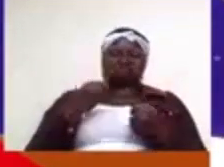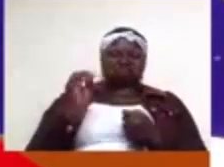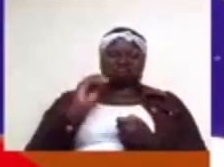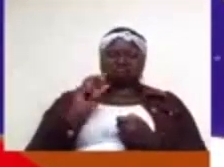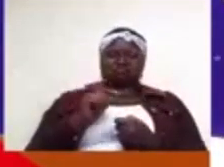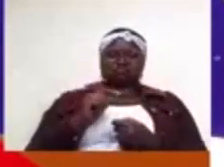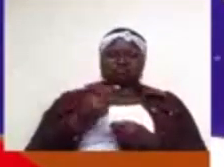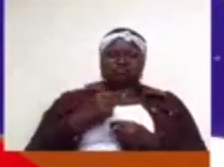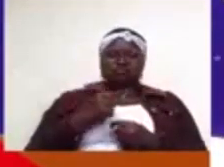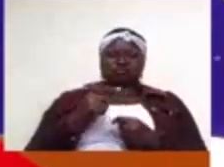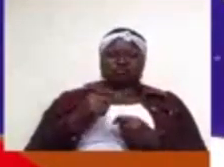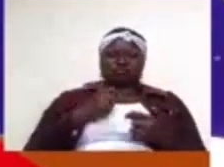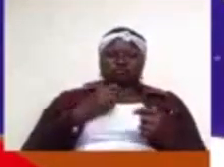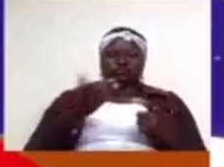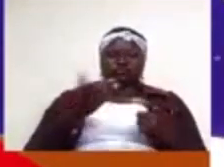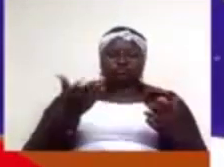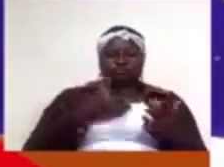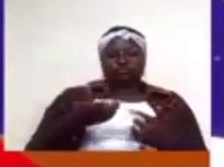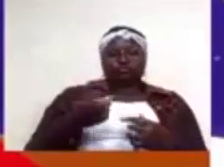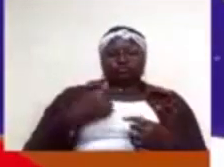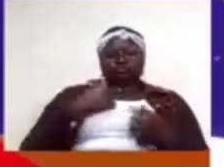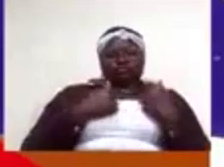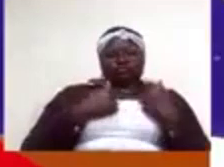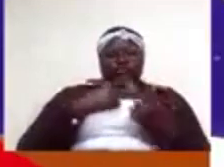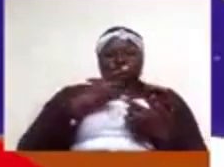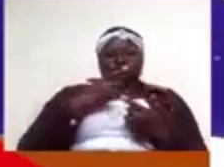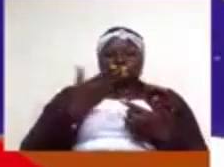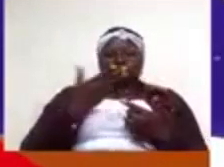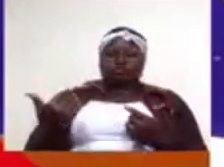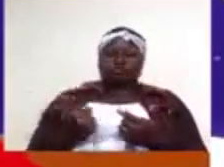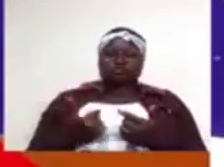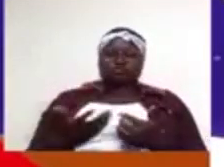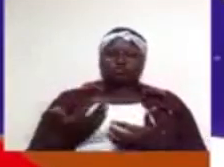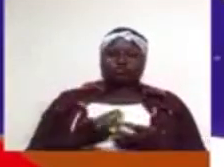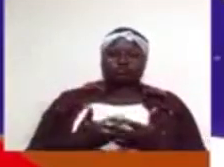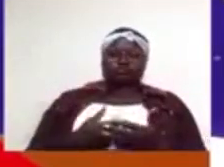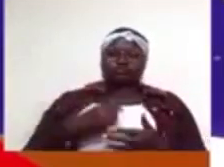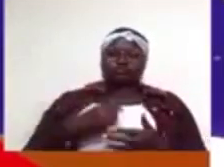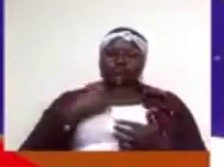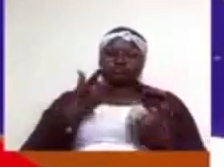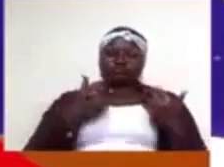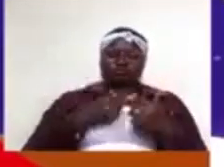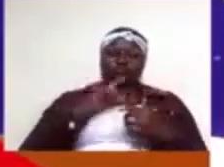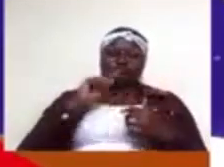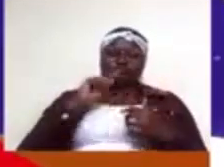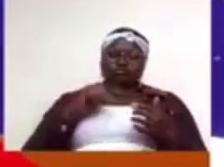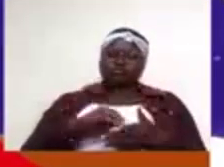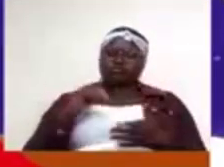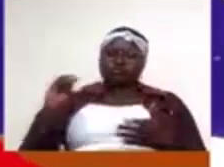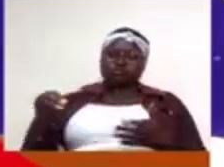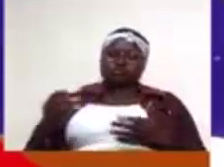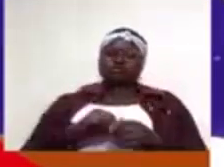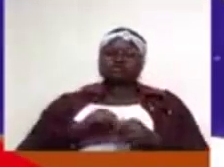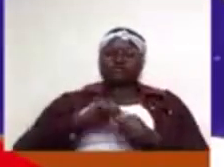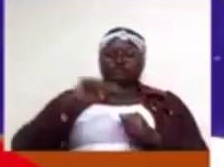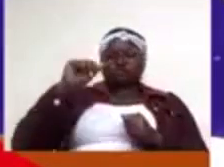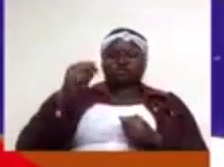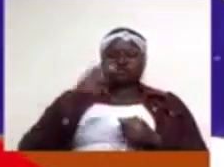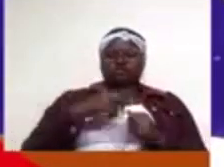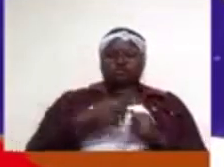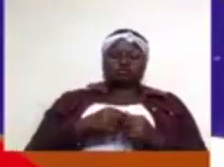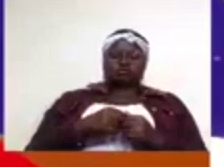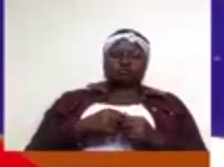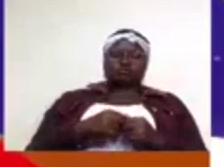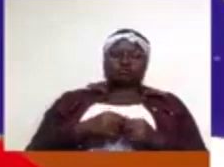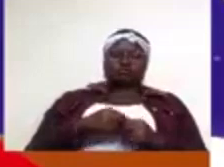matire marariliso none kogo nikio tukugaga tiriri some maundu tamau ni uthire watumwo kondo kuraihu ni uthire mission